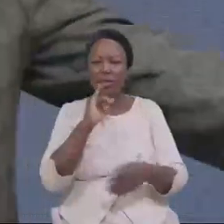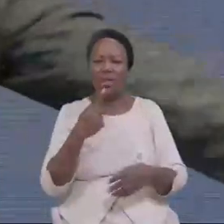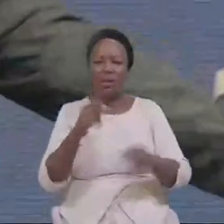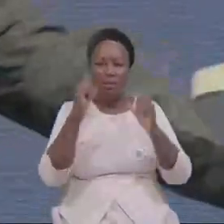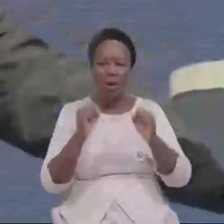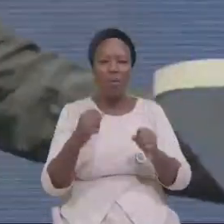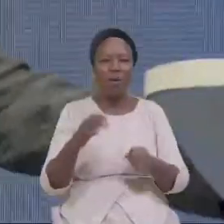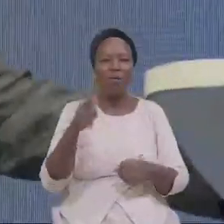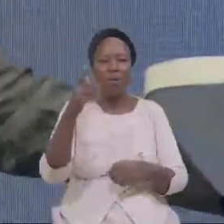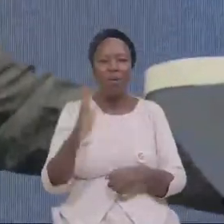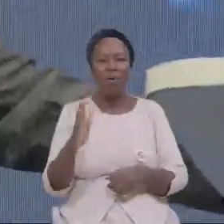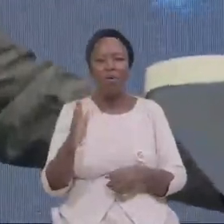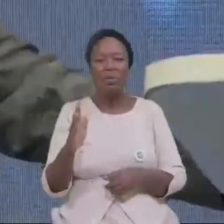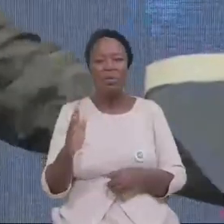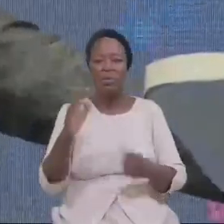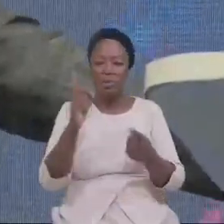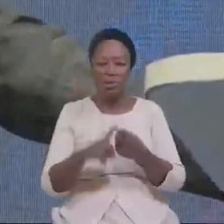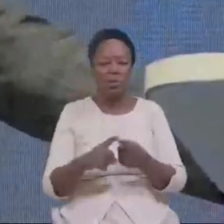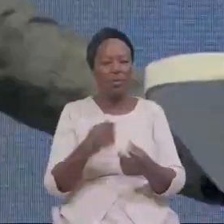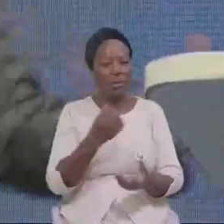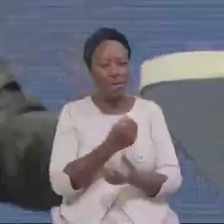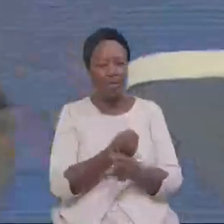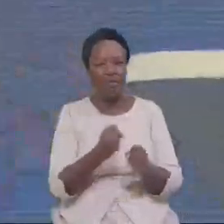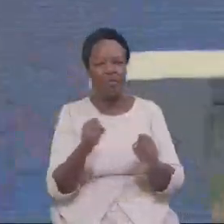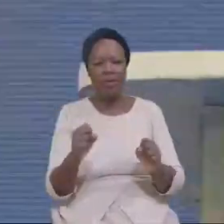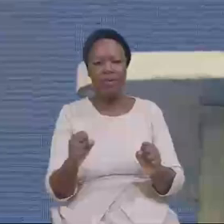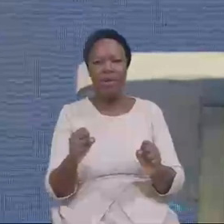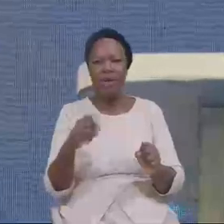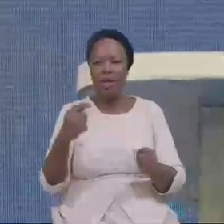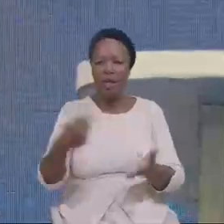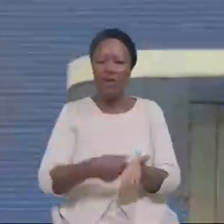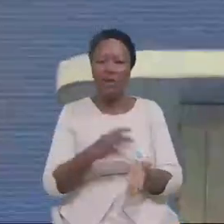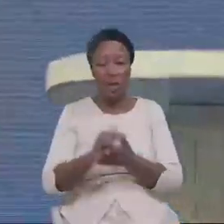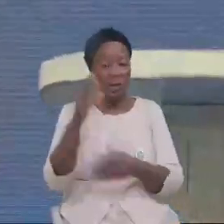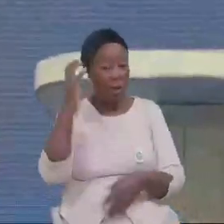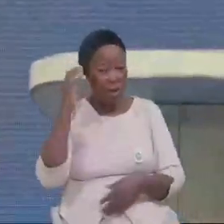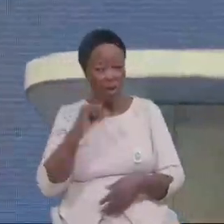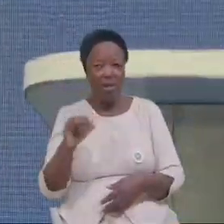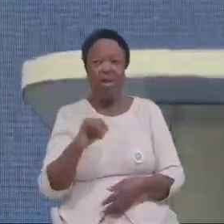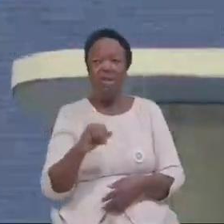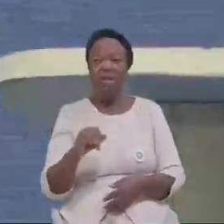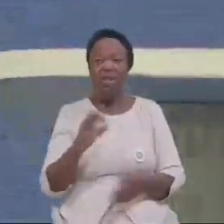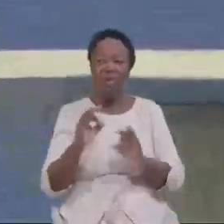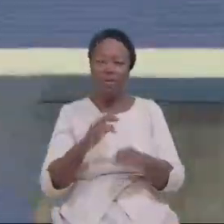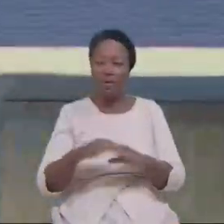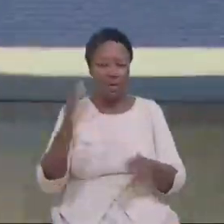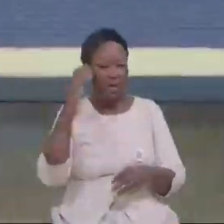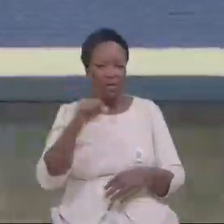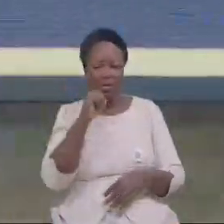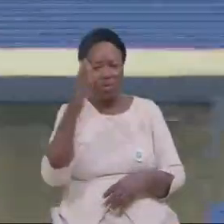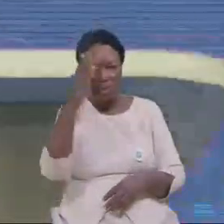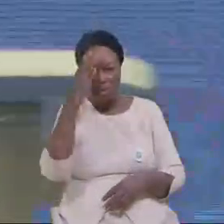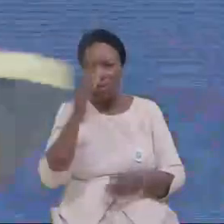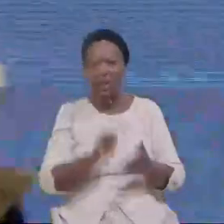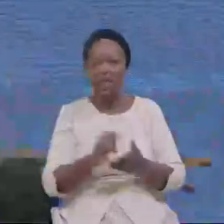La bonne nouvelle, c'est la puissance de Dieu pour le salut. L'évangile que tu écoutes, si on ne l'entend pas, on ne saura pas qui aura